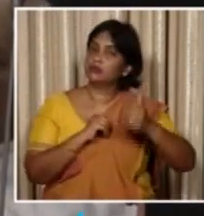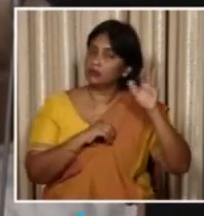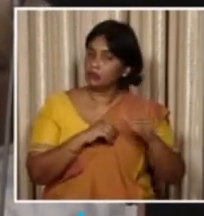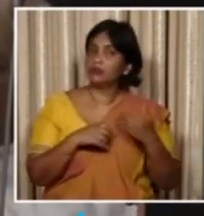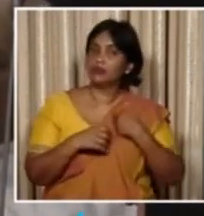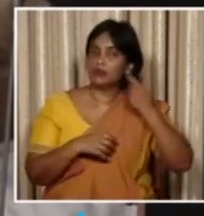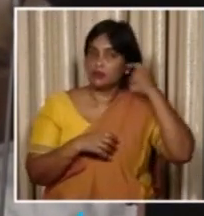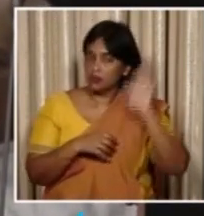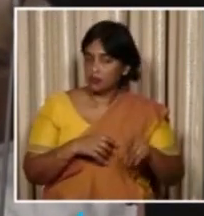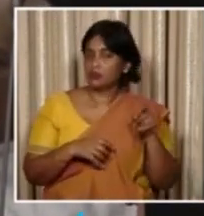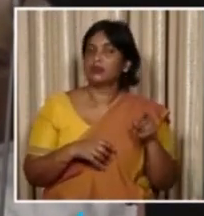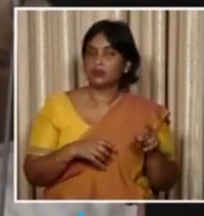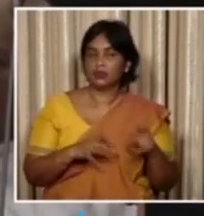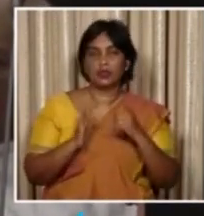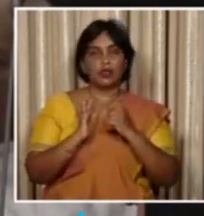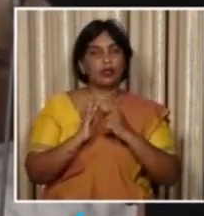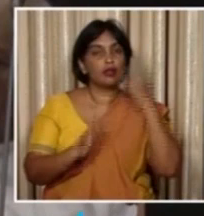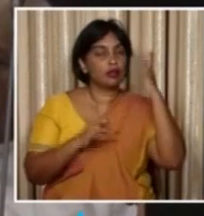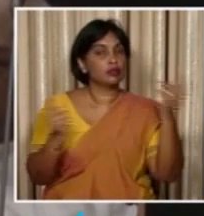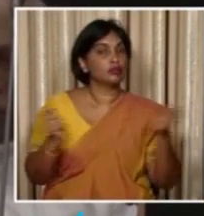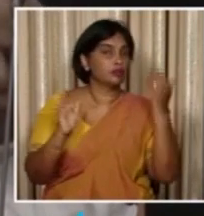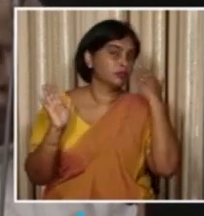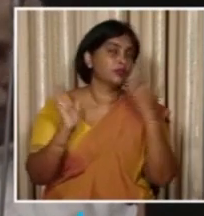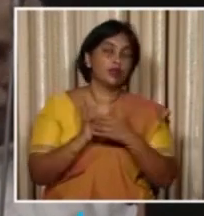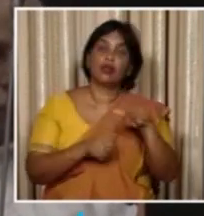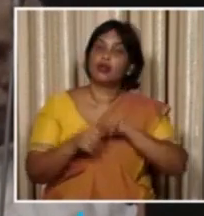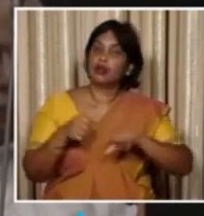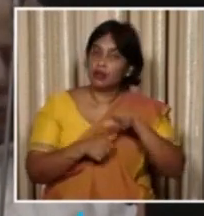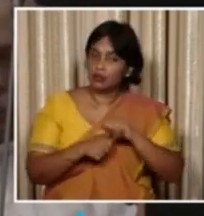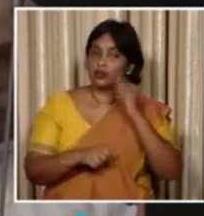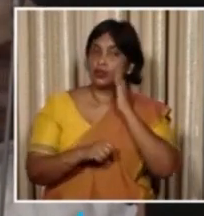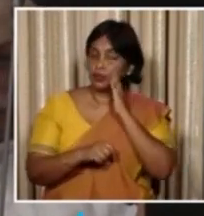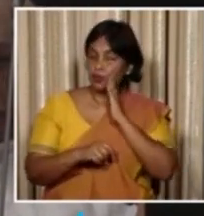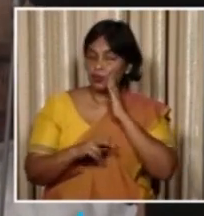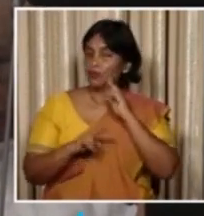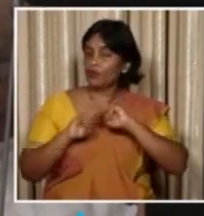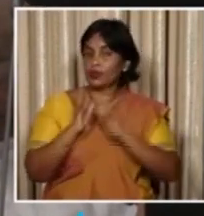යාමට අපේක්ෂා කරනවා. ජාත්‍යන්තර වෙළඳාම් පිළිබඳ ආයතනයක් විදේශ